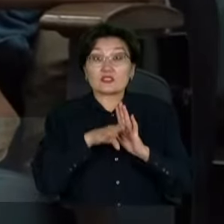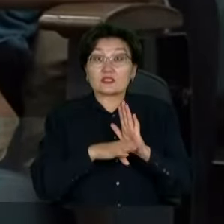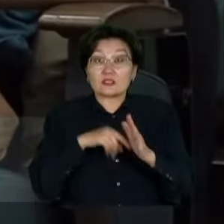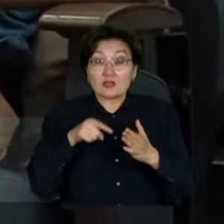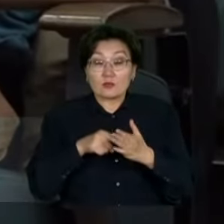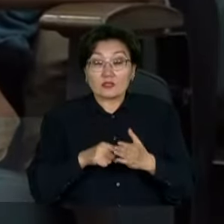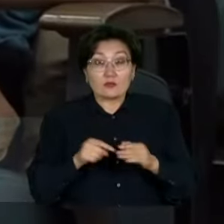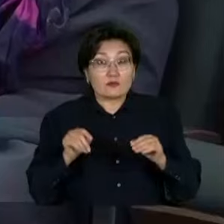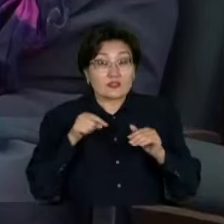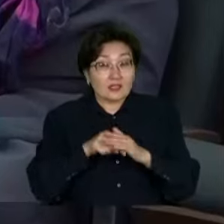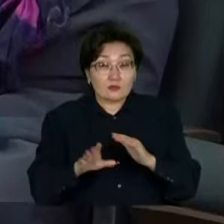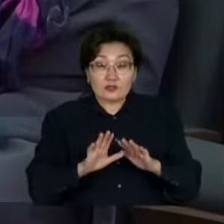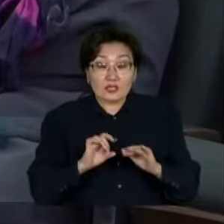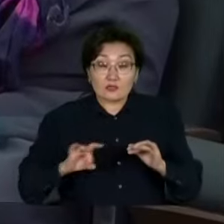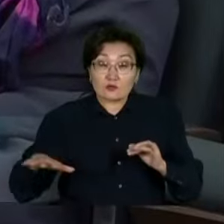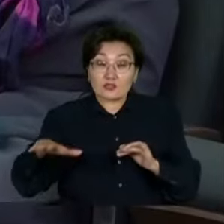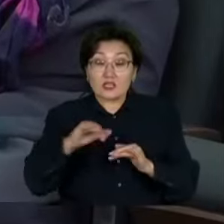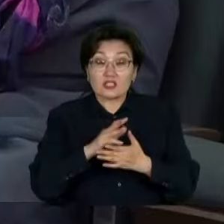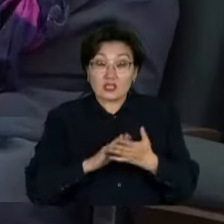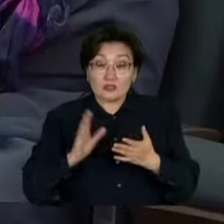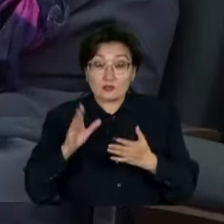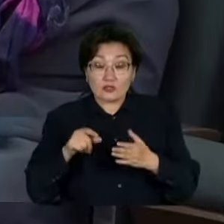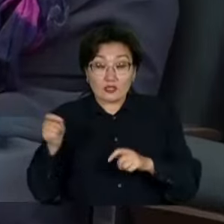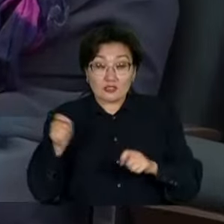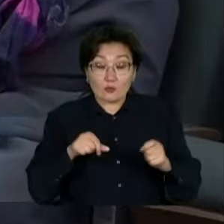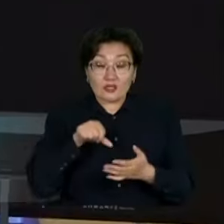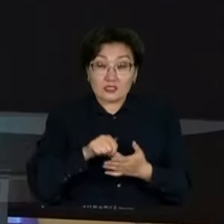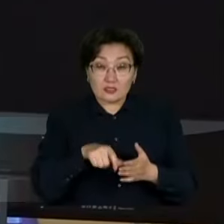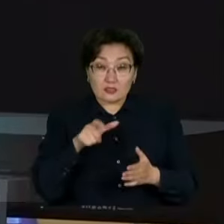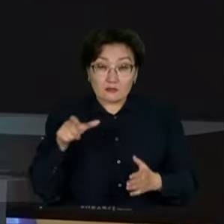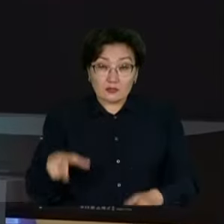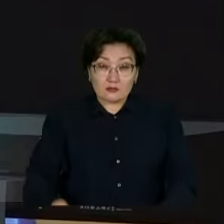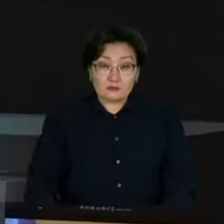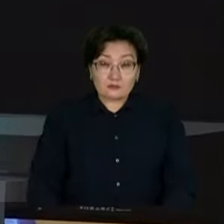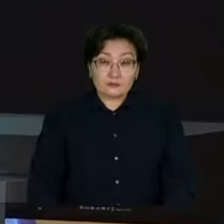қаламен шектелмейді, республика көлемінде жалғасады, деді семинарға қатысқандар.